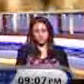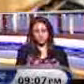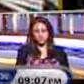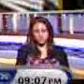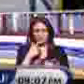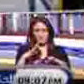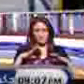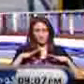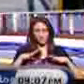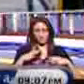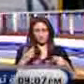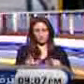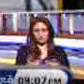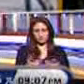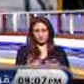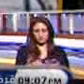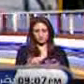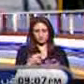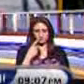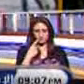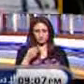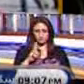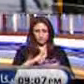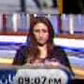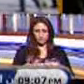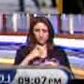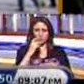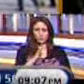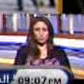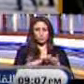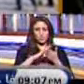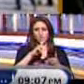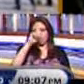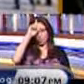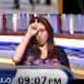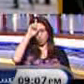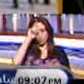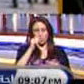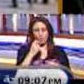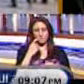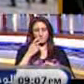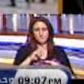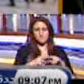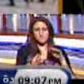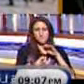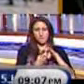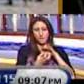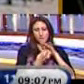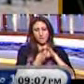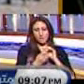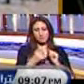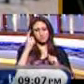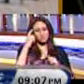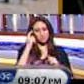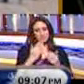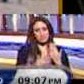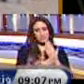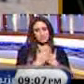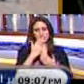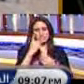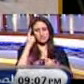البطالة؟ الدكتور إبراهيم الشربيني الأستاذ المساعد في علوم المواد النانوية بجامعة زويل طرح أسلوبا جديدا